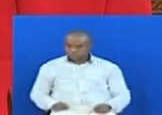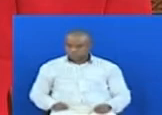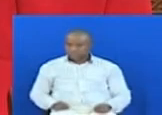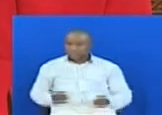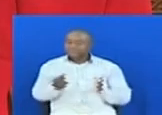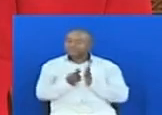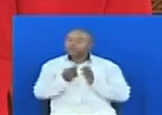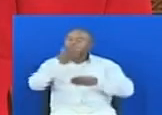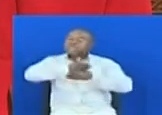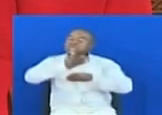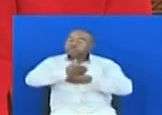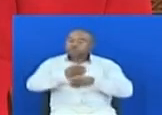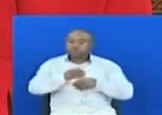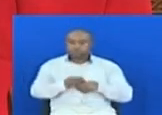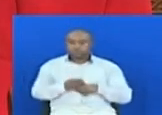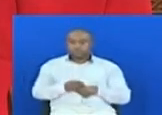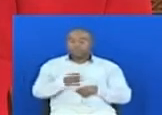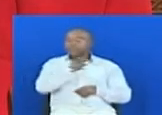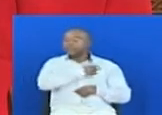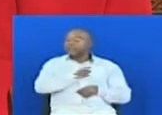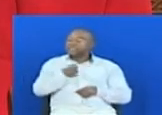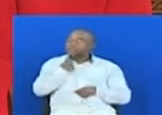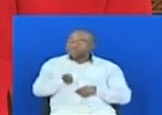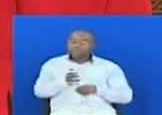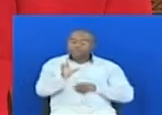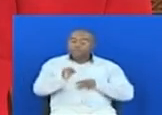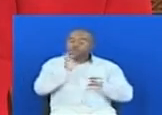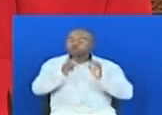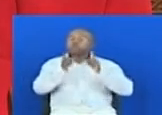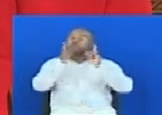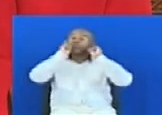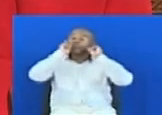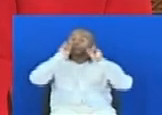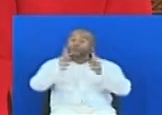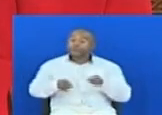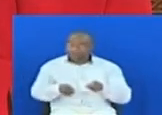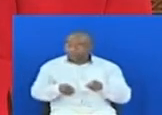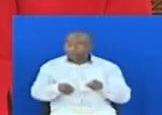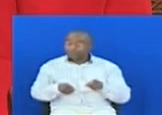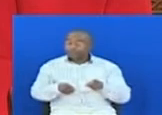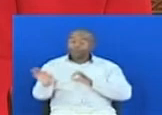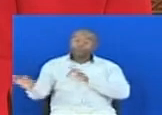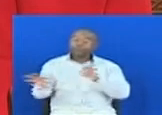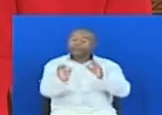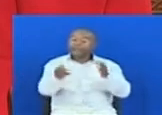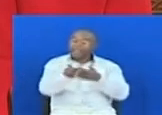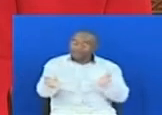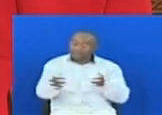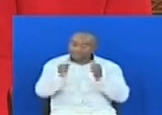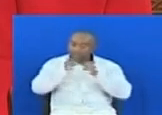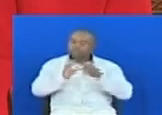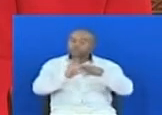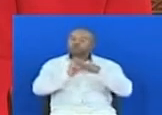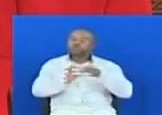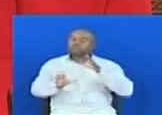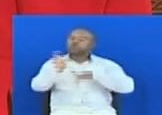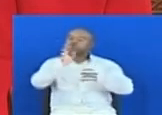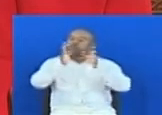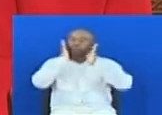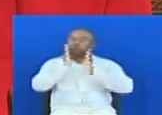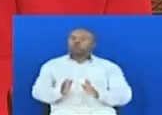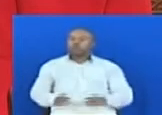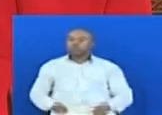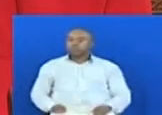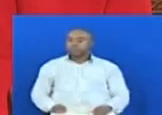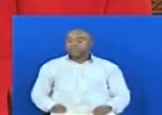za kuelekea Oktoba. Na rais alisema uchaguzi upo na uchaguzi utakuwepo na tutakwenda kushiriki kwenye uchaguzi. Hasa